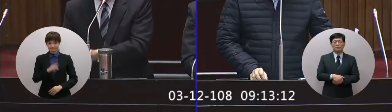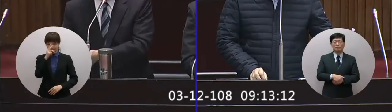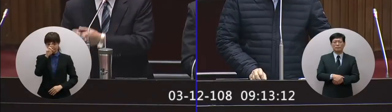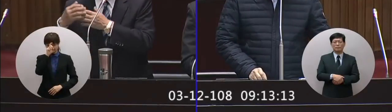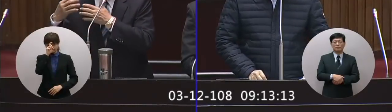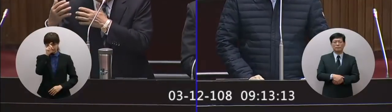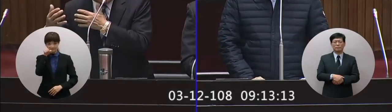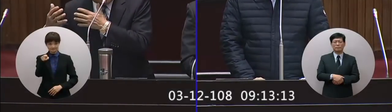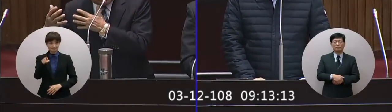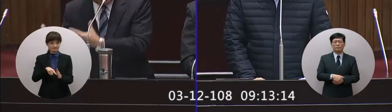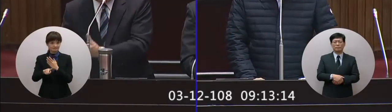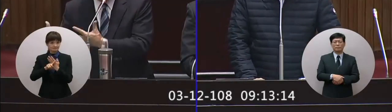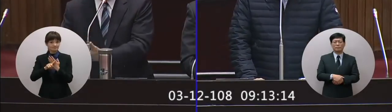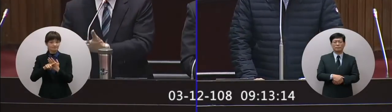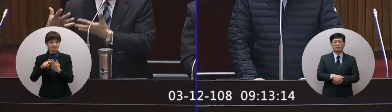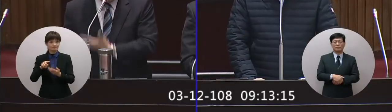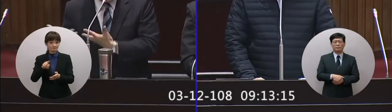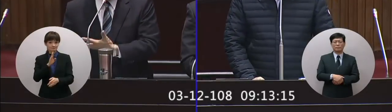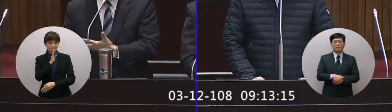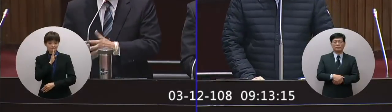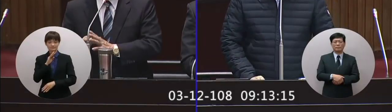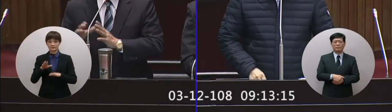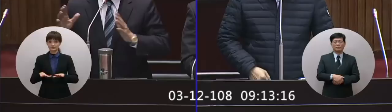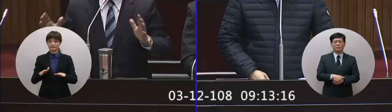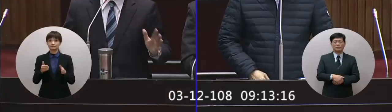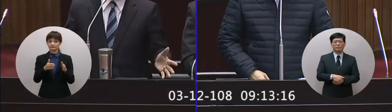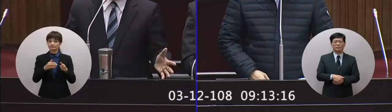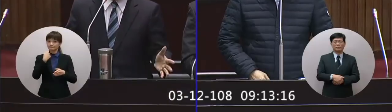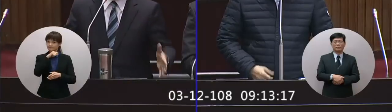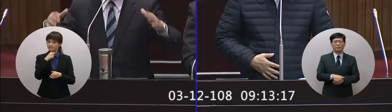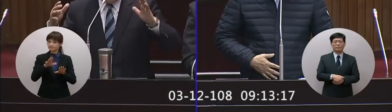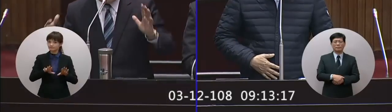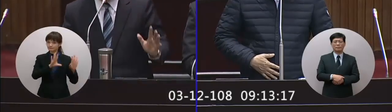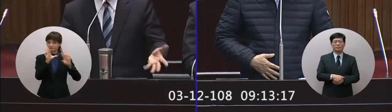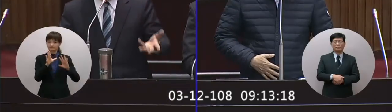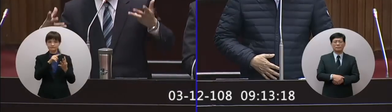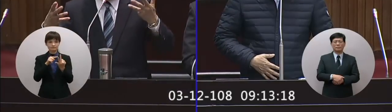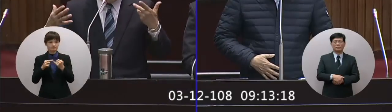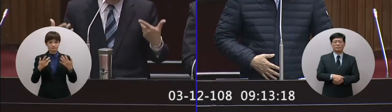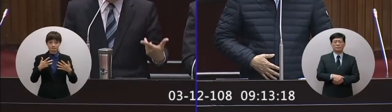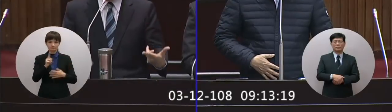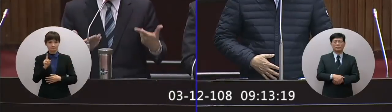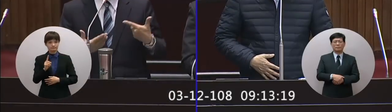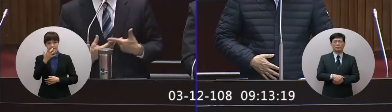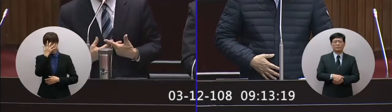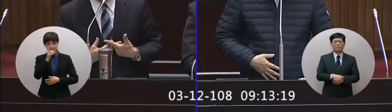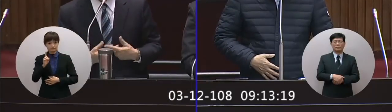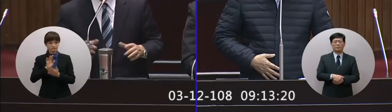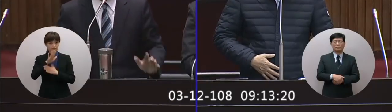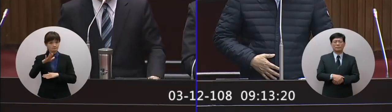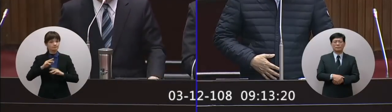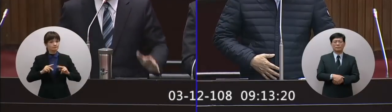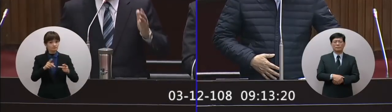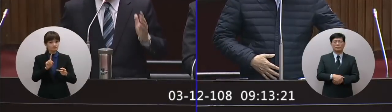委员的专业，您就台湾目前到底哪一些状况应该怎么改，或者怎么未来可